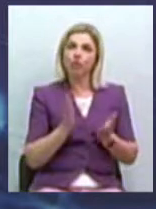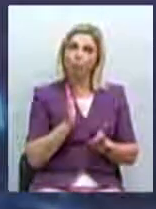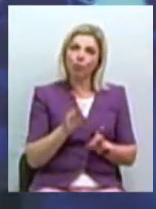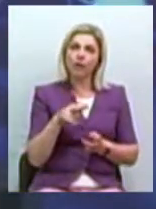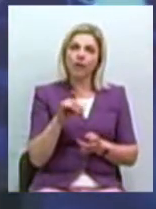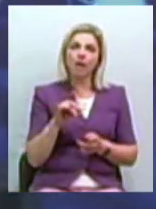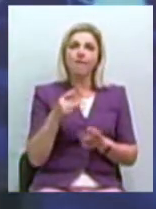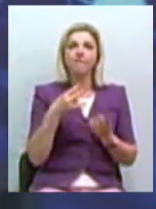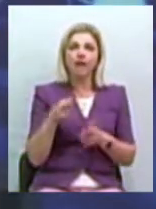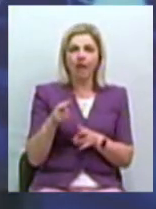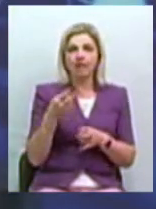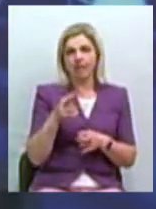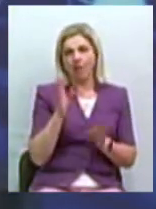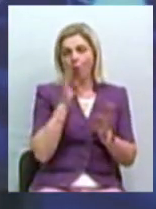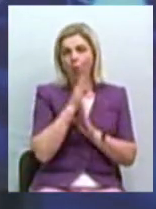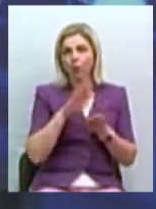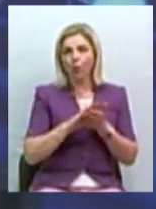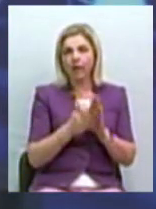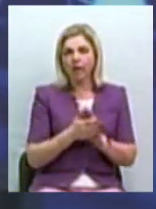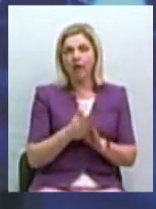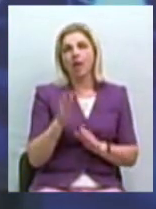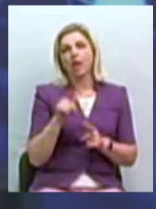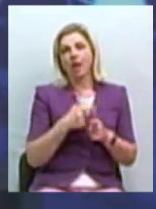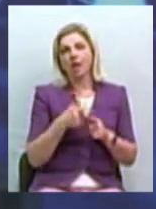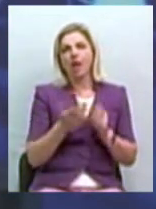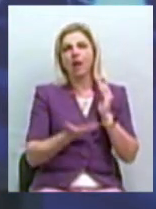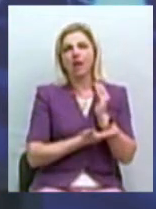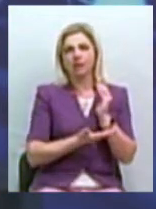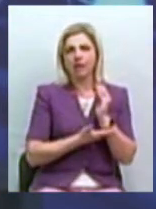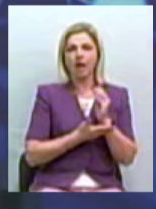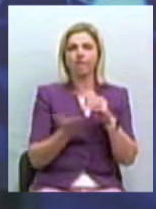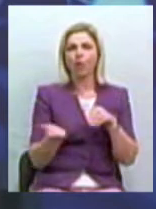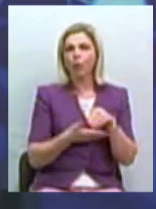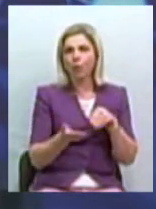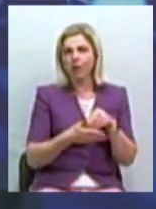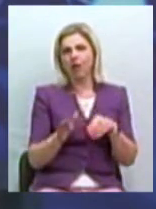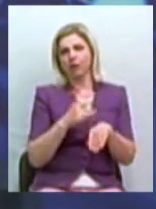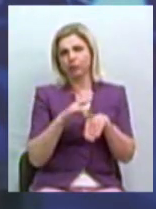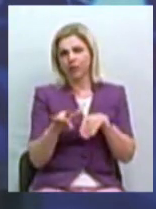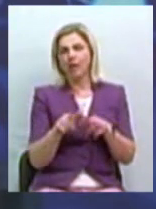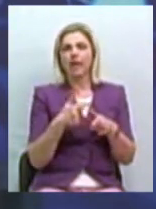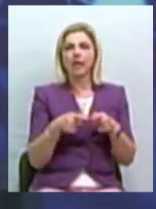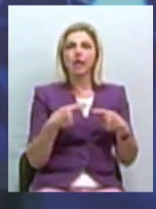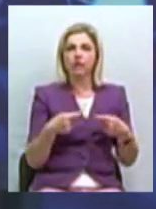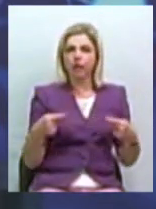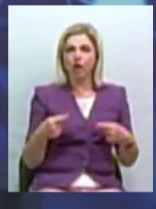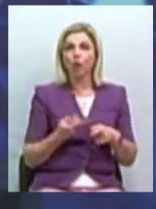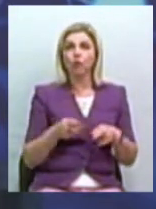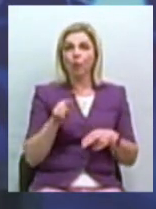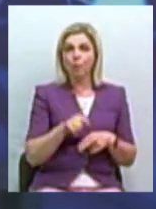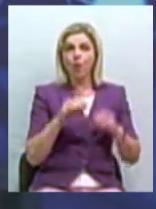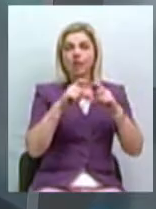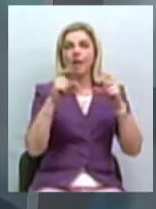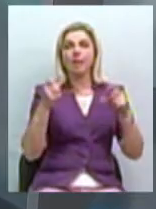шкідливим для екології, чи не планується там вирубка лісів, дерев, чи інших таких. Тому департаментом